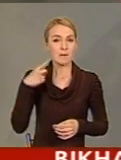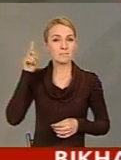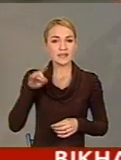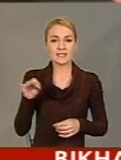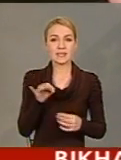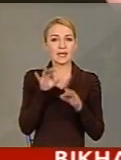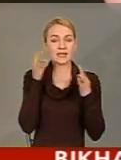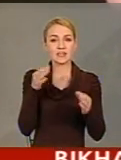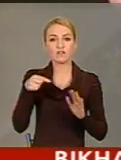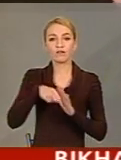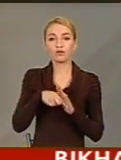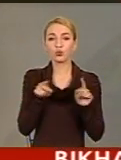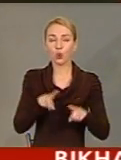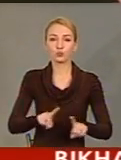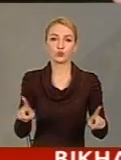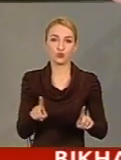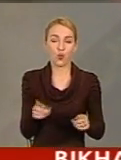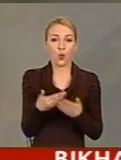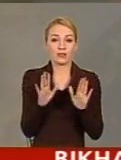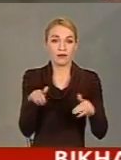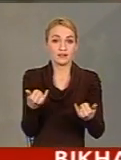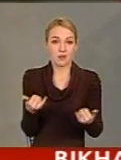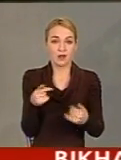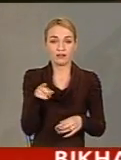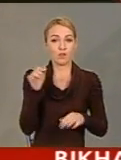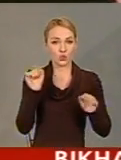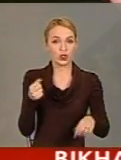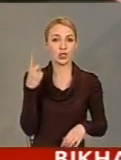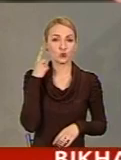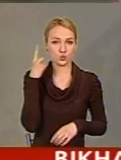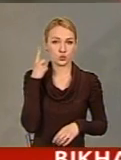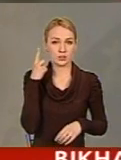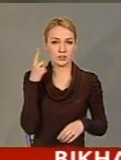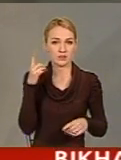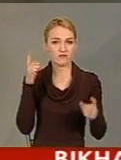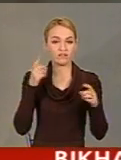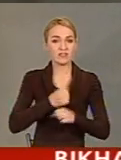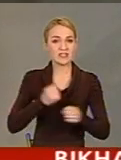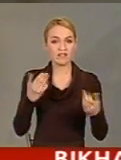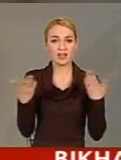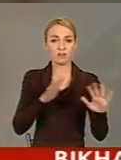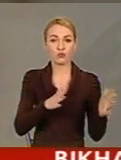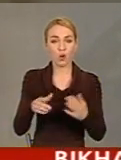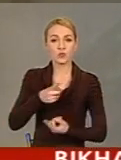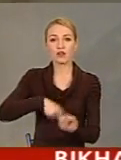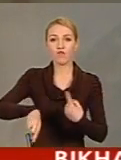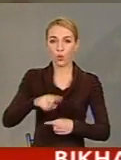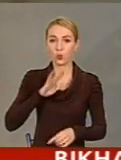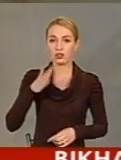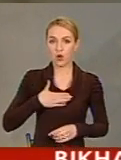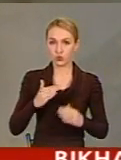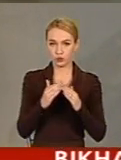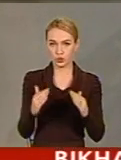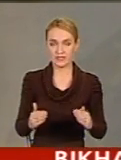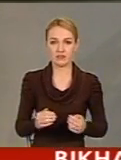хитрість заключається в тому що от Навіть зараз ви можете чути взриви які відбуваються навколо нашої